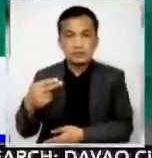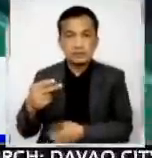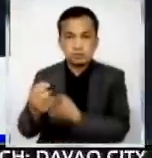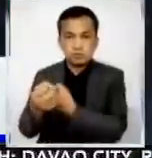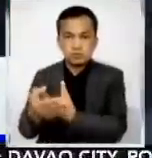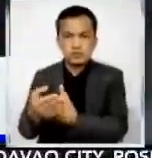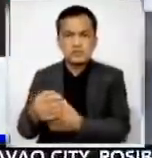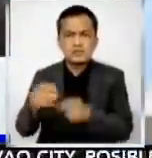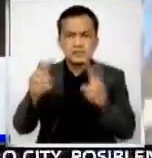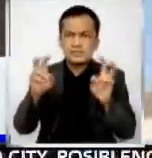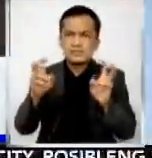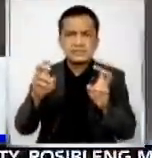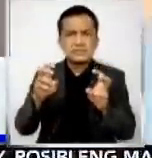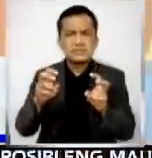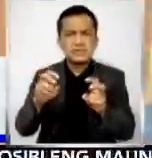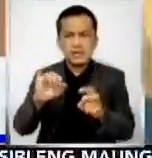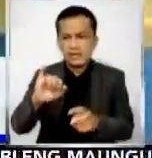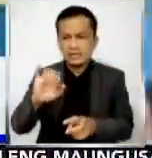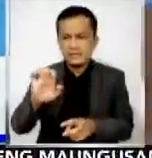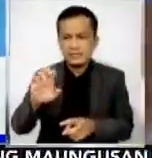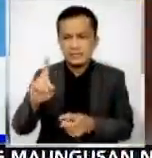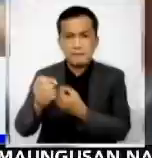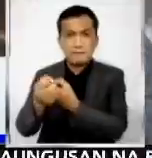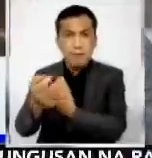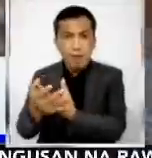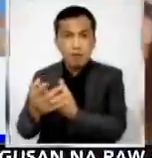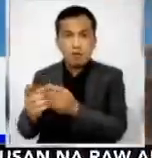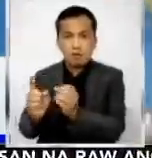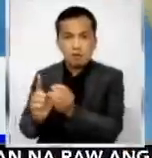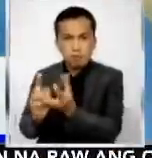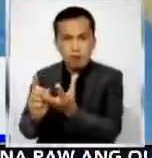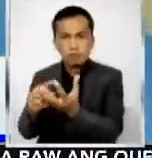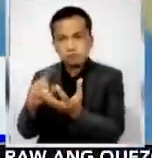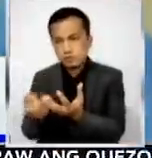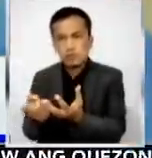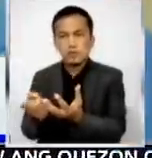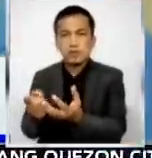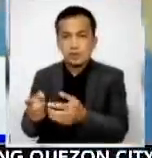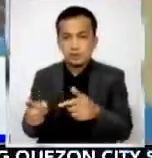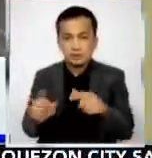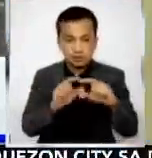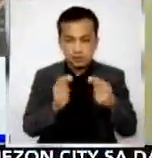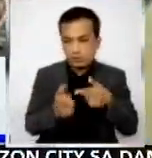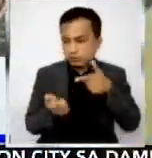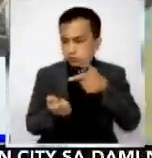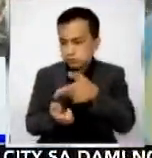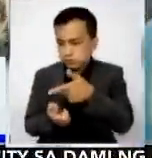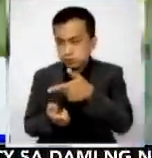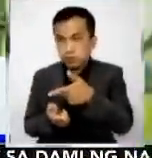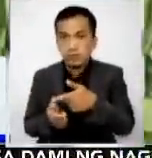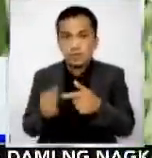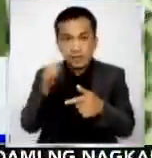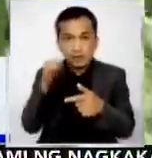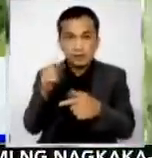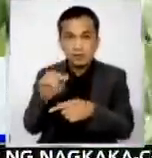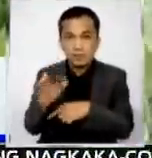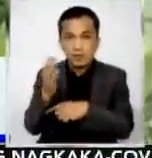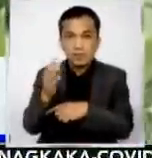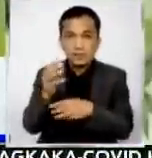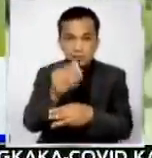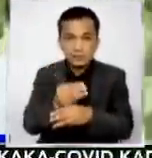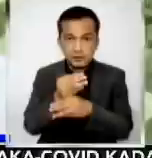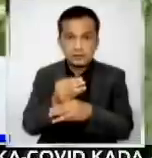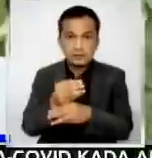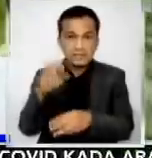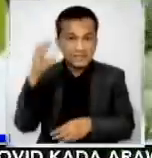improvised explosive device o IED at pagbabarilin ng kanilang grupo kahapon ng umaga sa Masbate. Patay rin ang pinsan niyang si Nolven Absalon